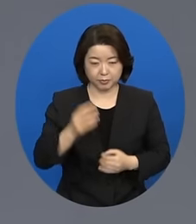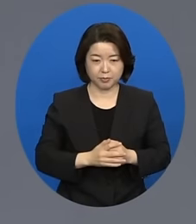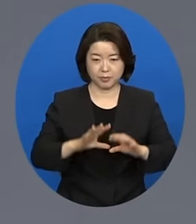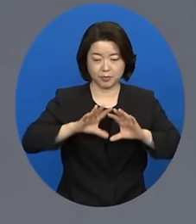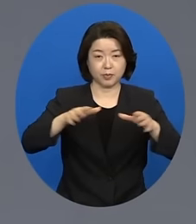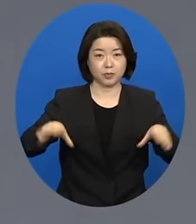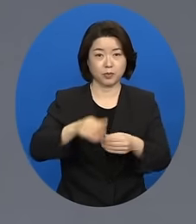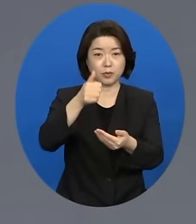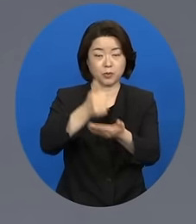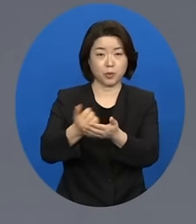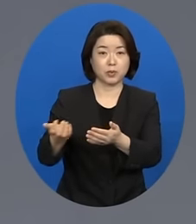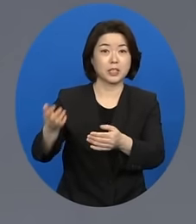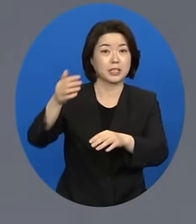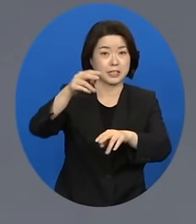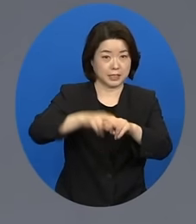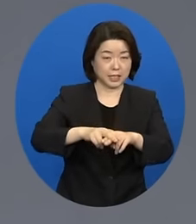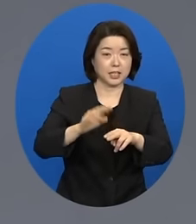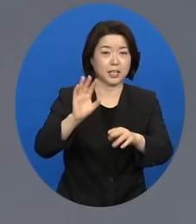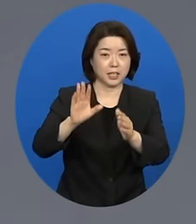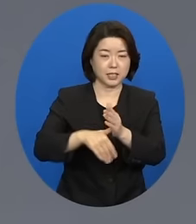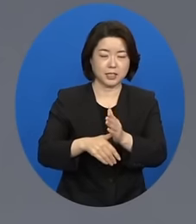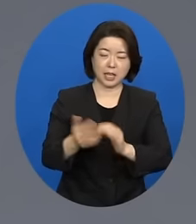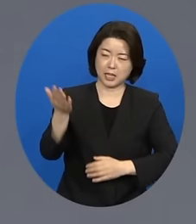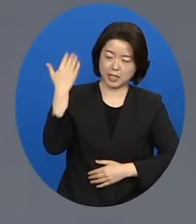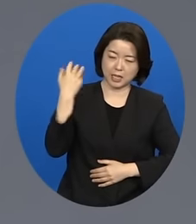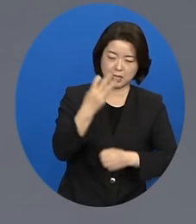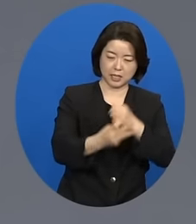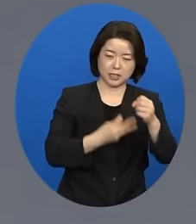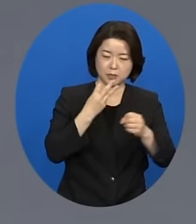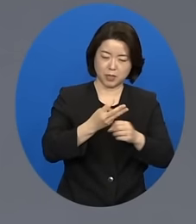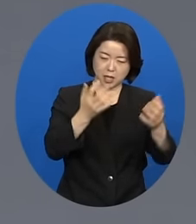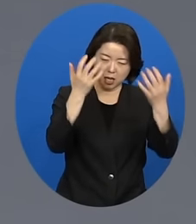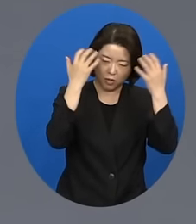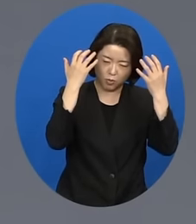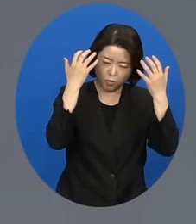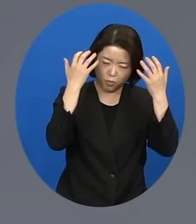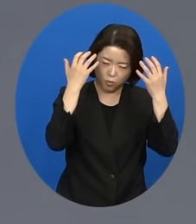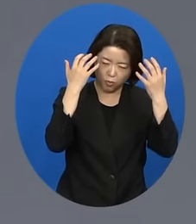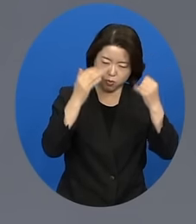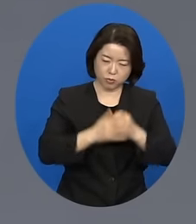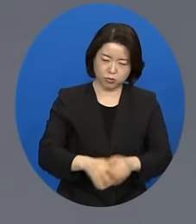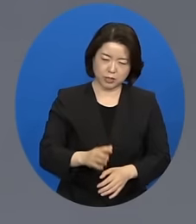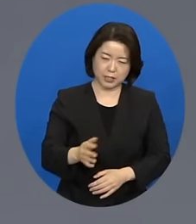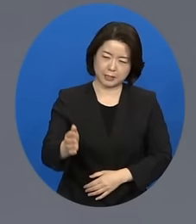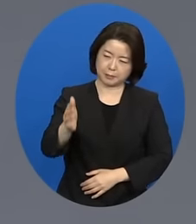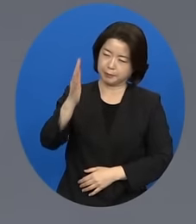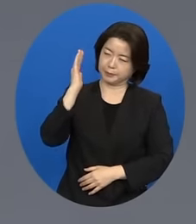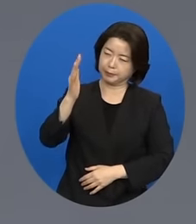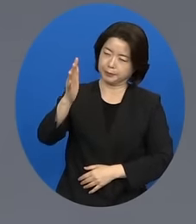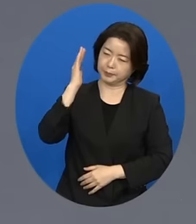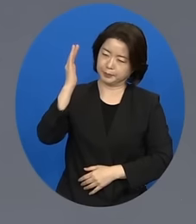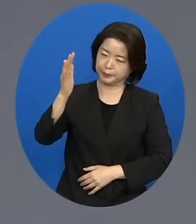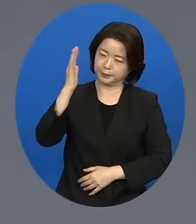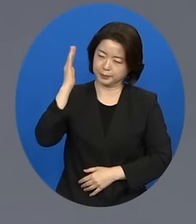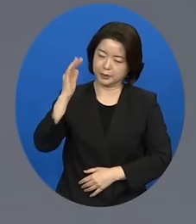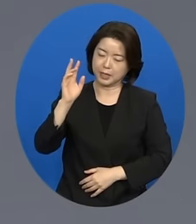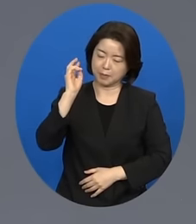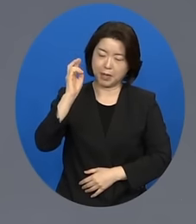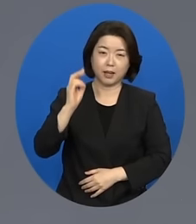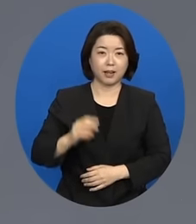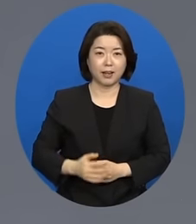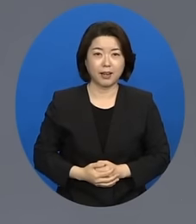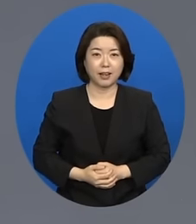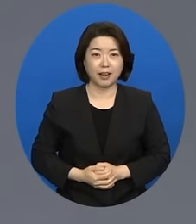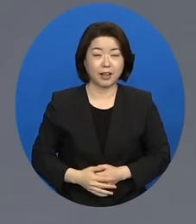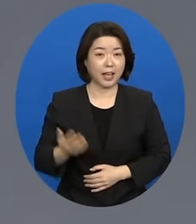되었을 때 지난 13년의 고난의 세월들이 주마등처럼 아마 스쳐 지나갔을 겁니다.